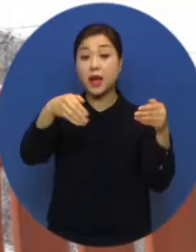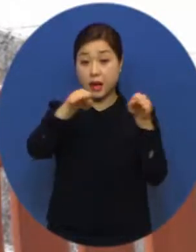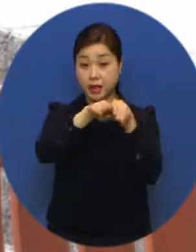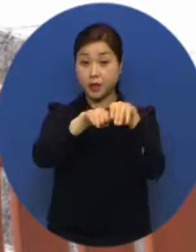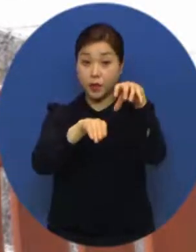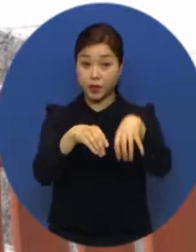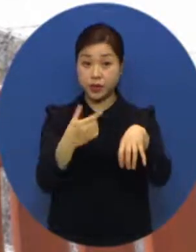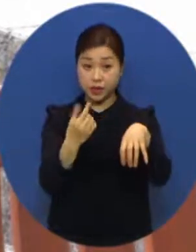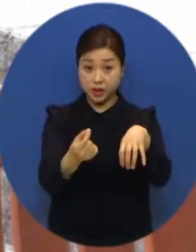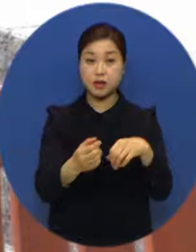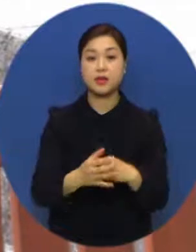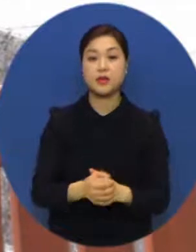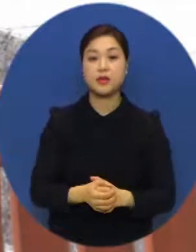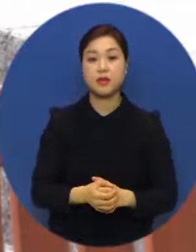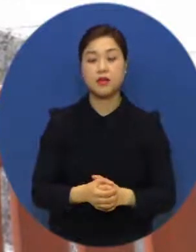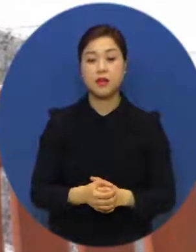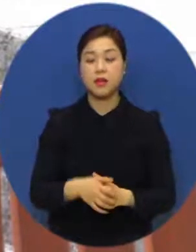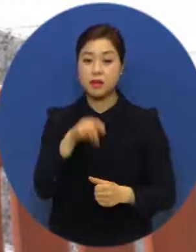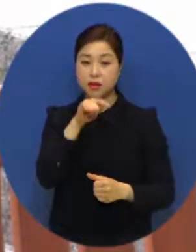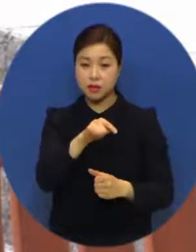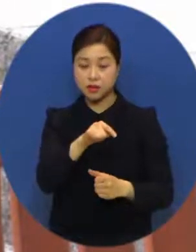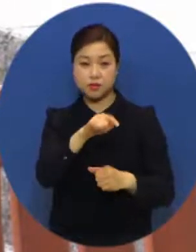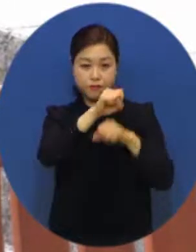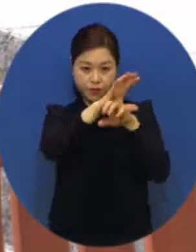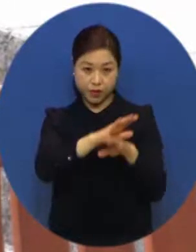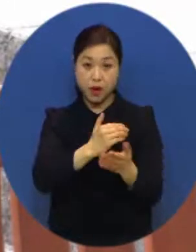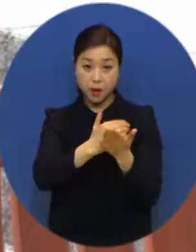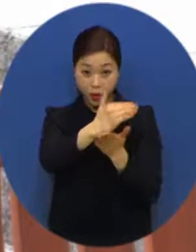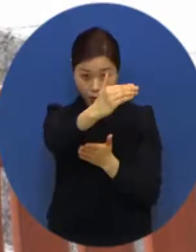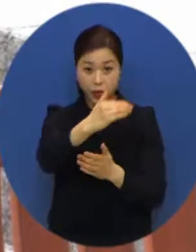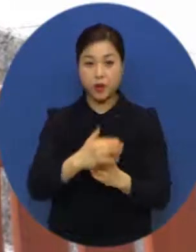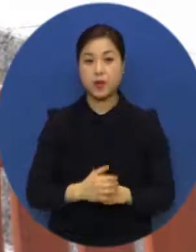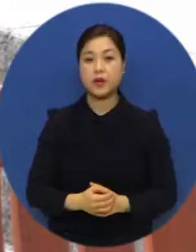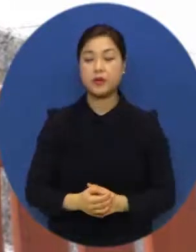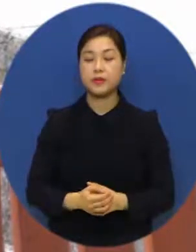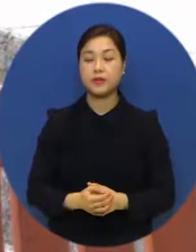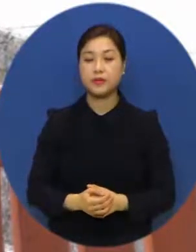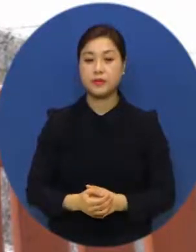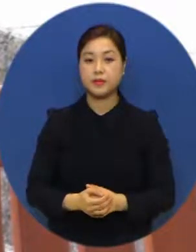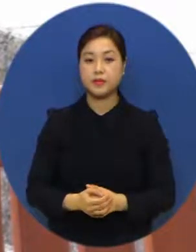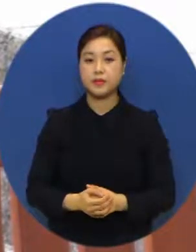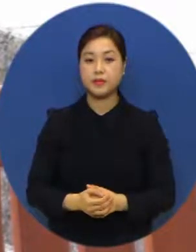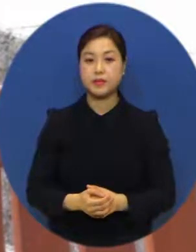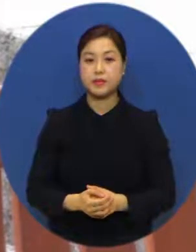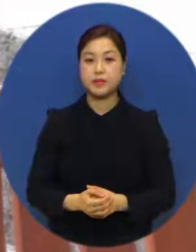그래서 시민예술회관 자리를 허물고 지금